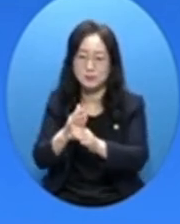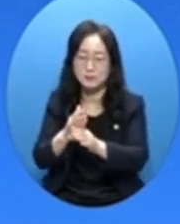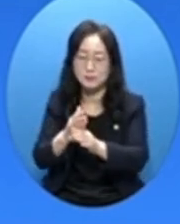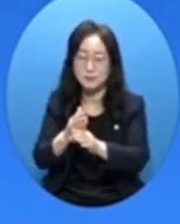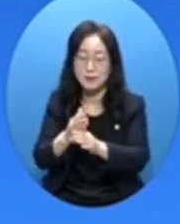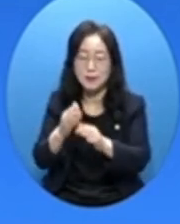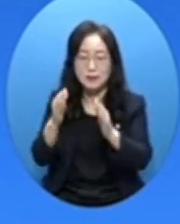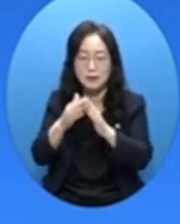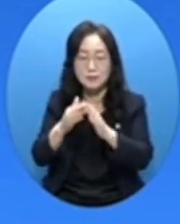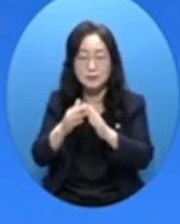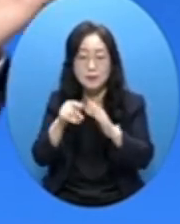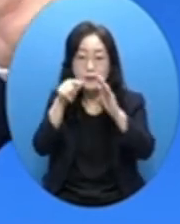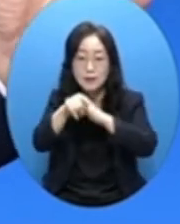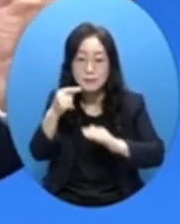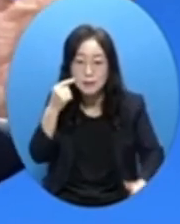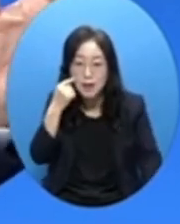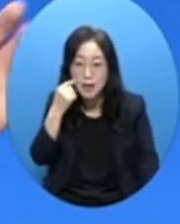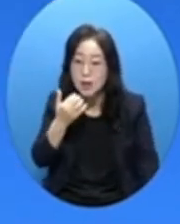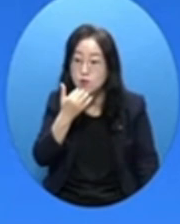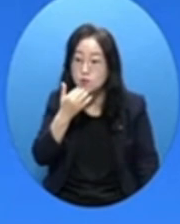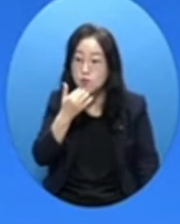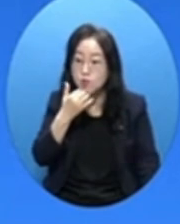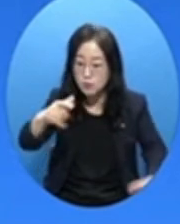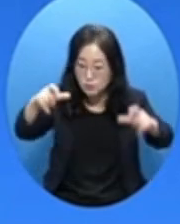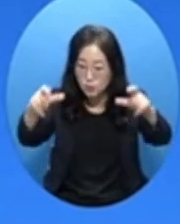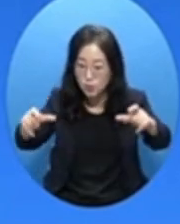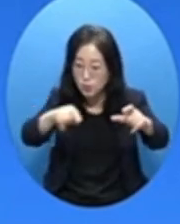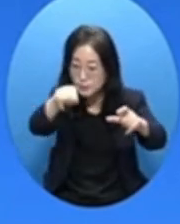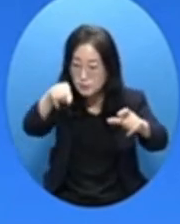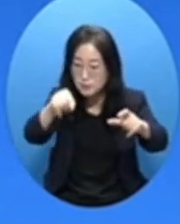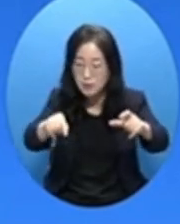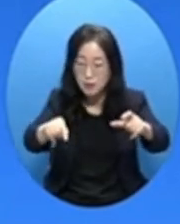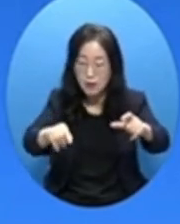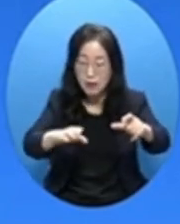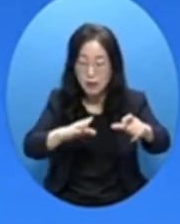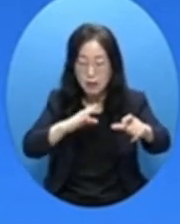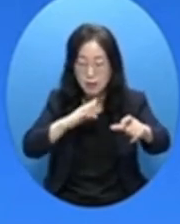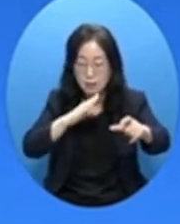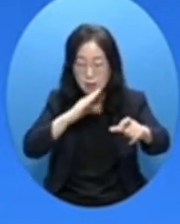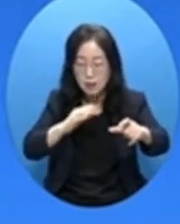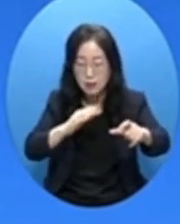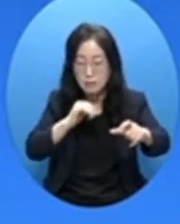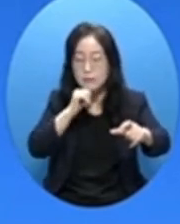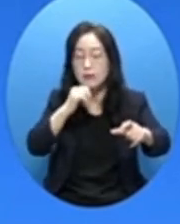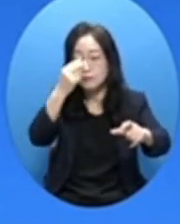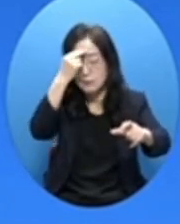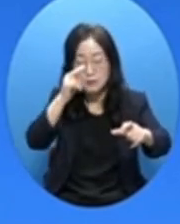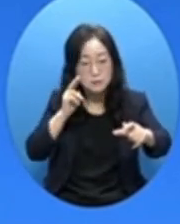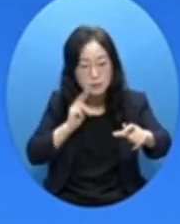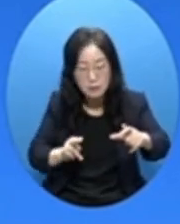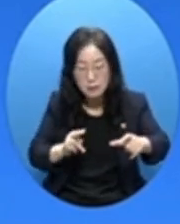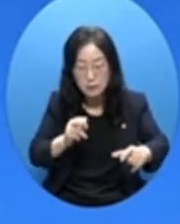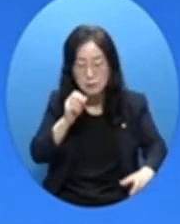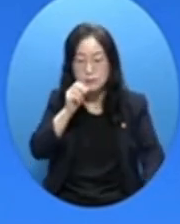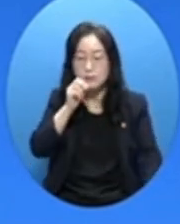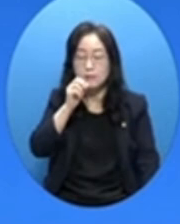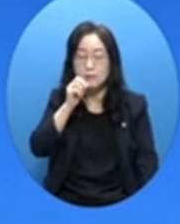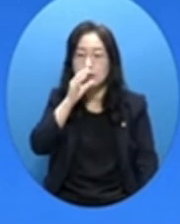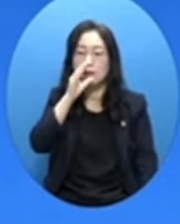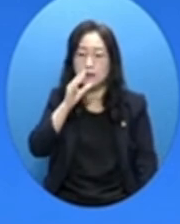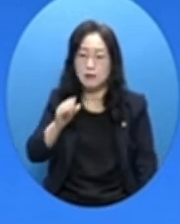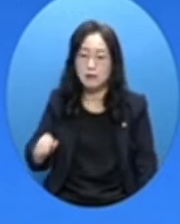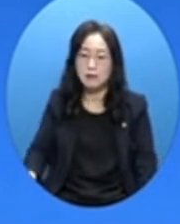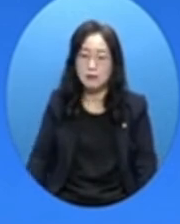가보면 같은 서울 하늘 아래 이렇게 어렵게 사는 분도 있구나 하는 것을 알게 됩니다. 이제 코로나